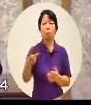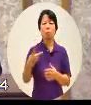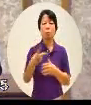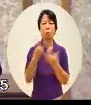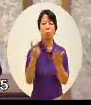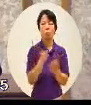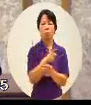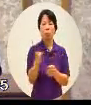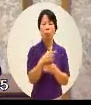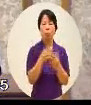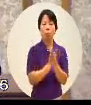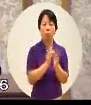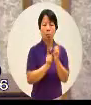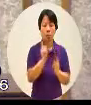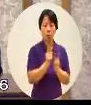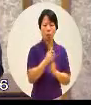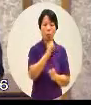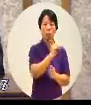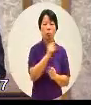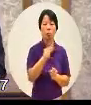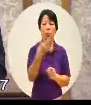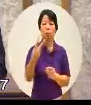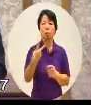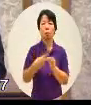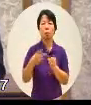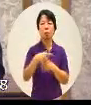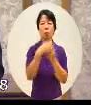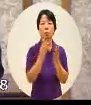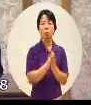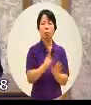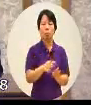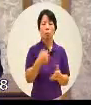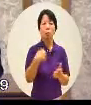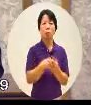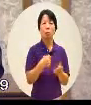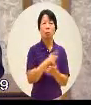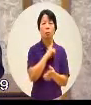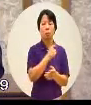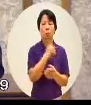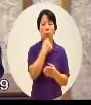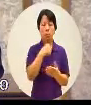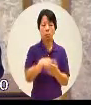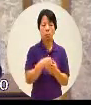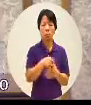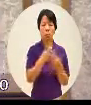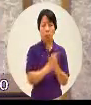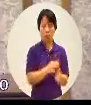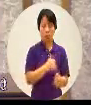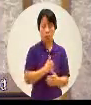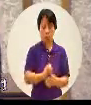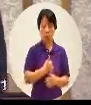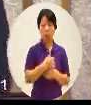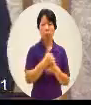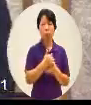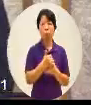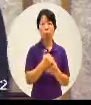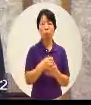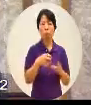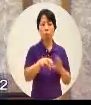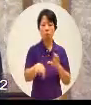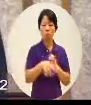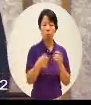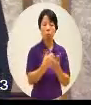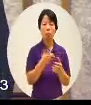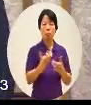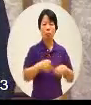是0到2分。目前是全国呢，志愿序的分数呢是最友善的一个区域。 所以局长，你现在是放宽